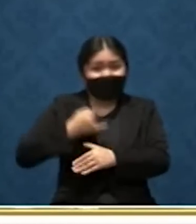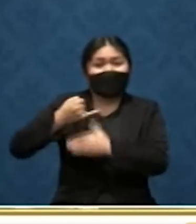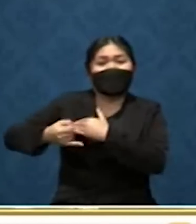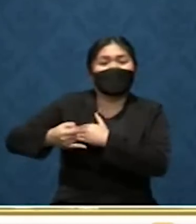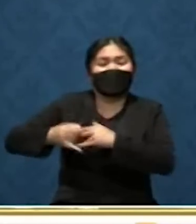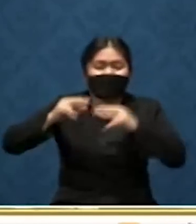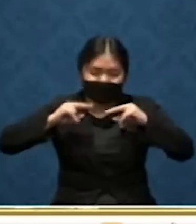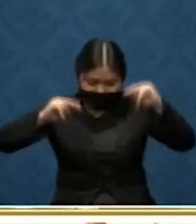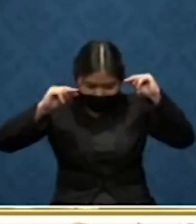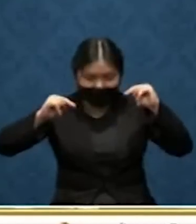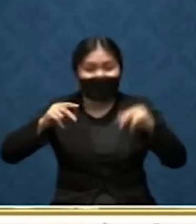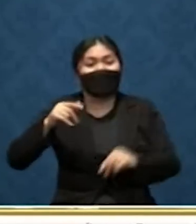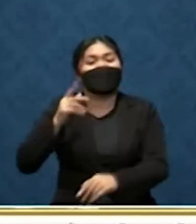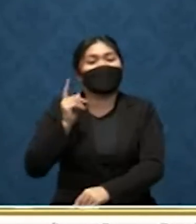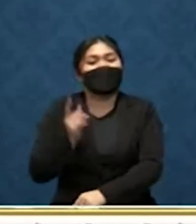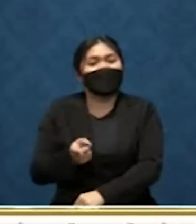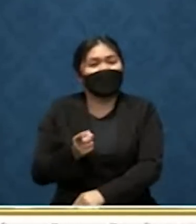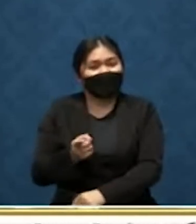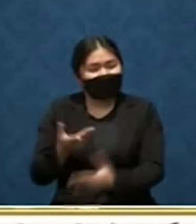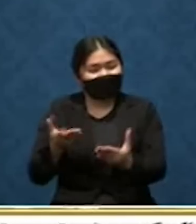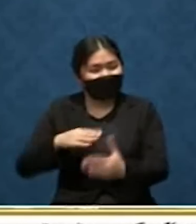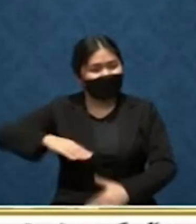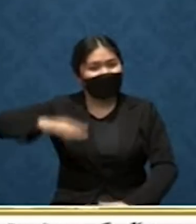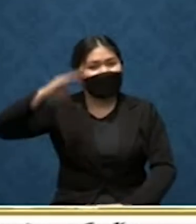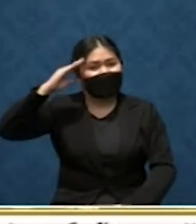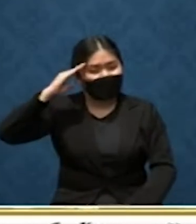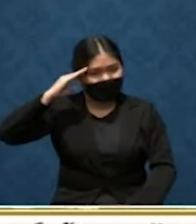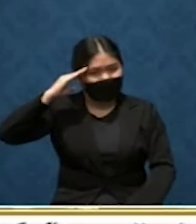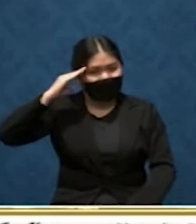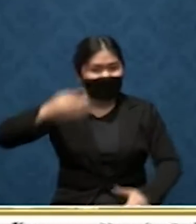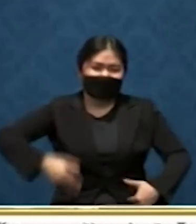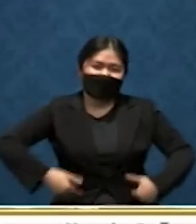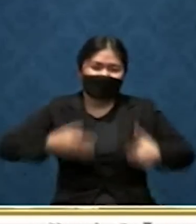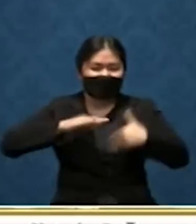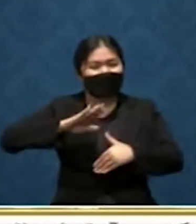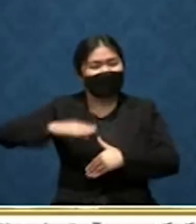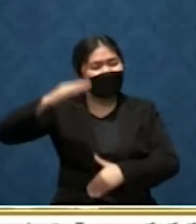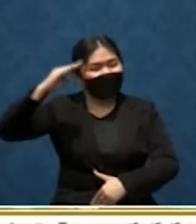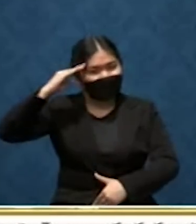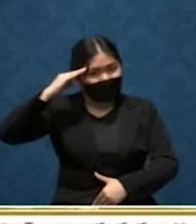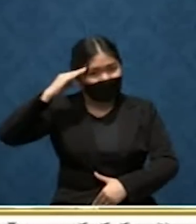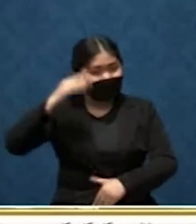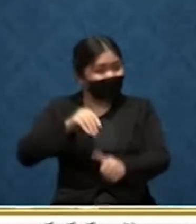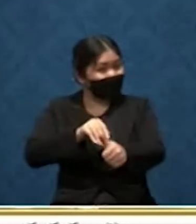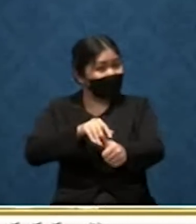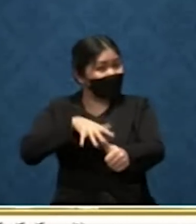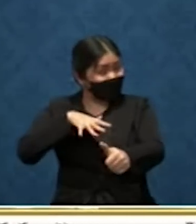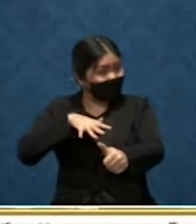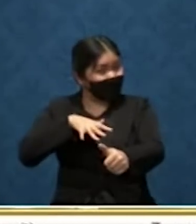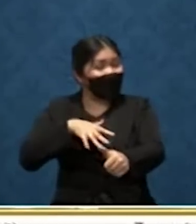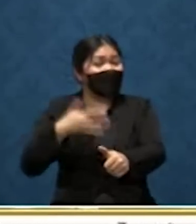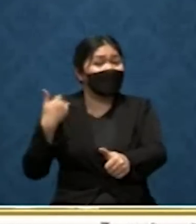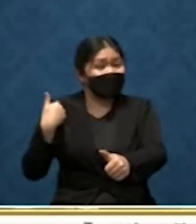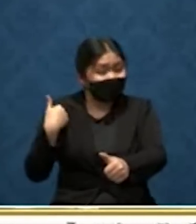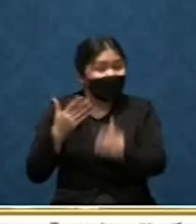ในคอสอชอ คนเห่านี้เป็นทะหารมาทั้งชีวิตเคยเป็นถึงผู้ดำกองทับ มีกำลงพ